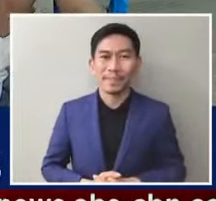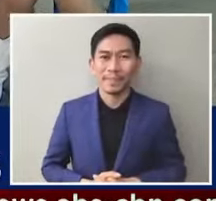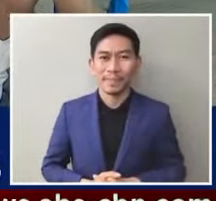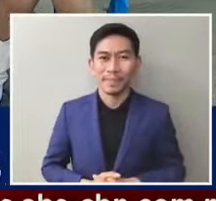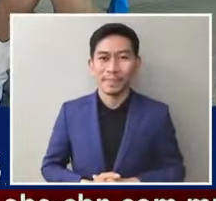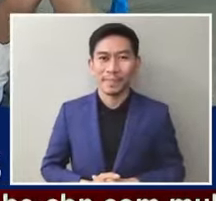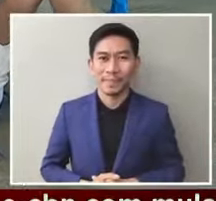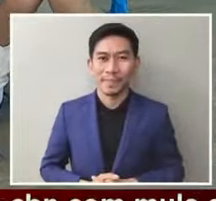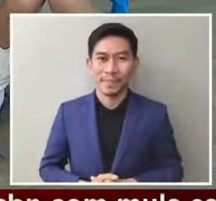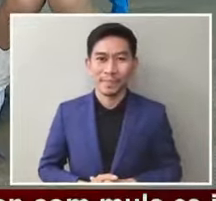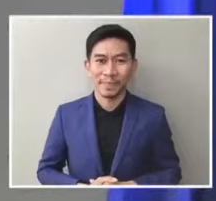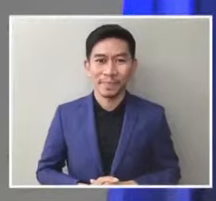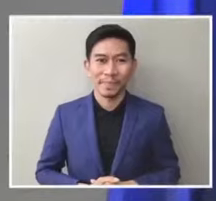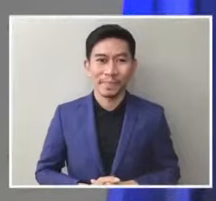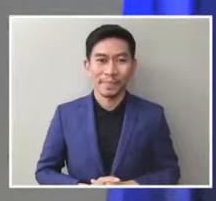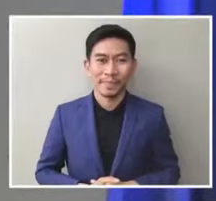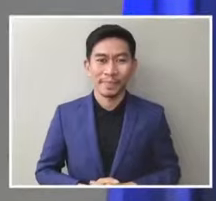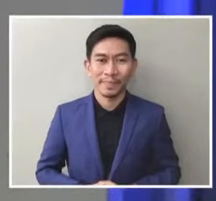ABS-CBN News.